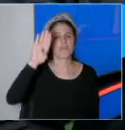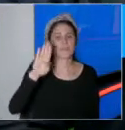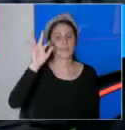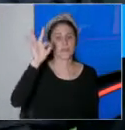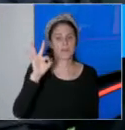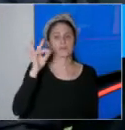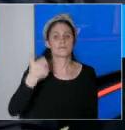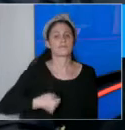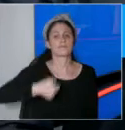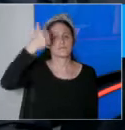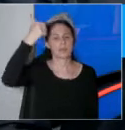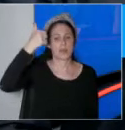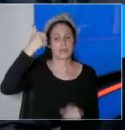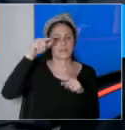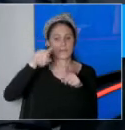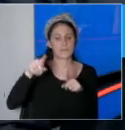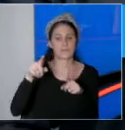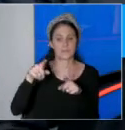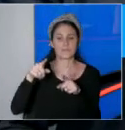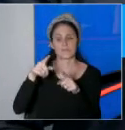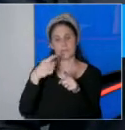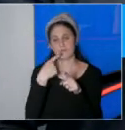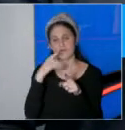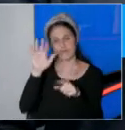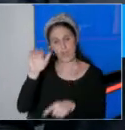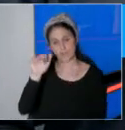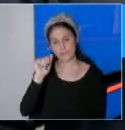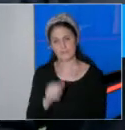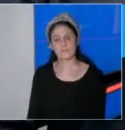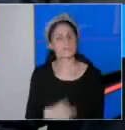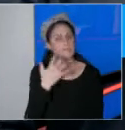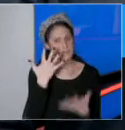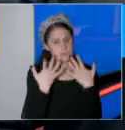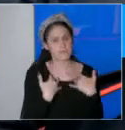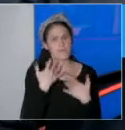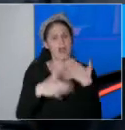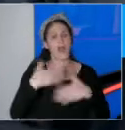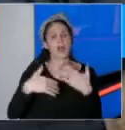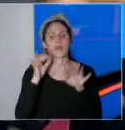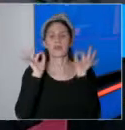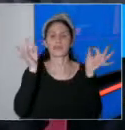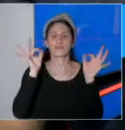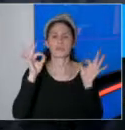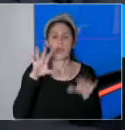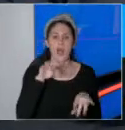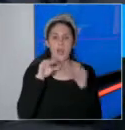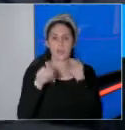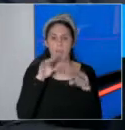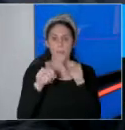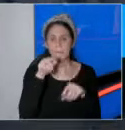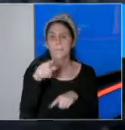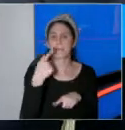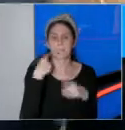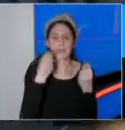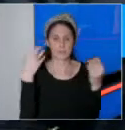שלום. שלום, שלום. ספר לנו קצת על ההליך הרשמי הזה של האלקטורים. זה משהו שמתכנסים בו?